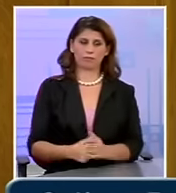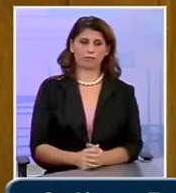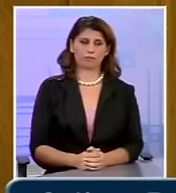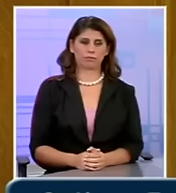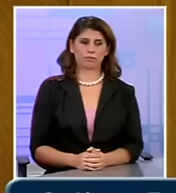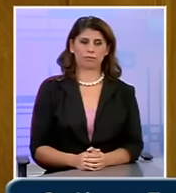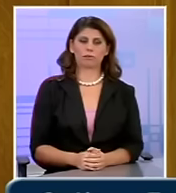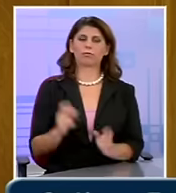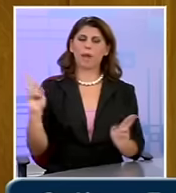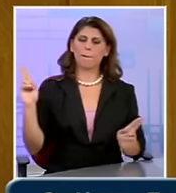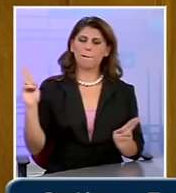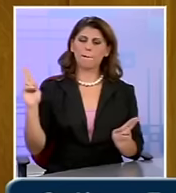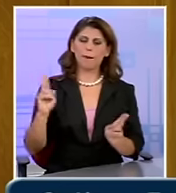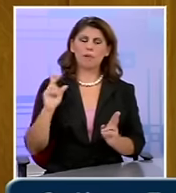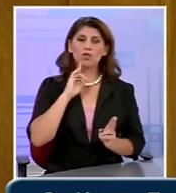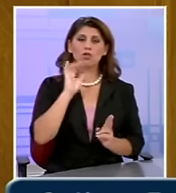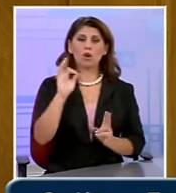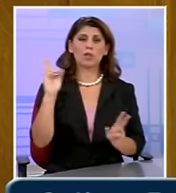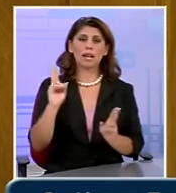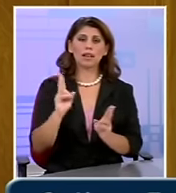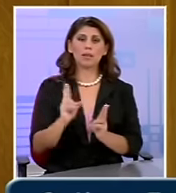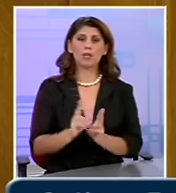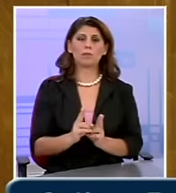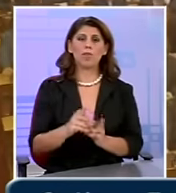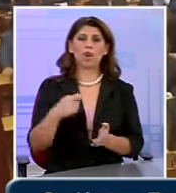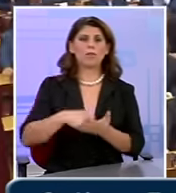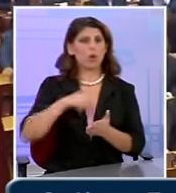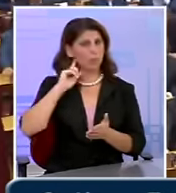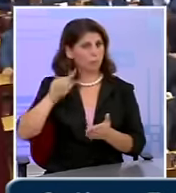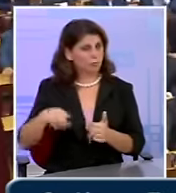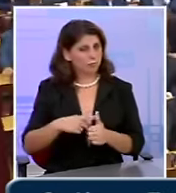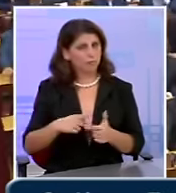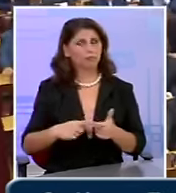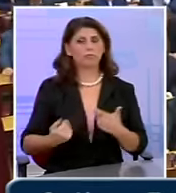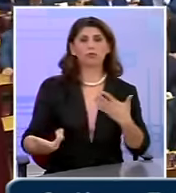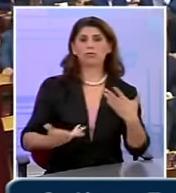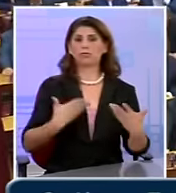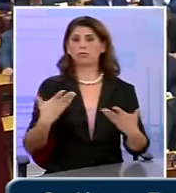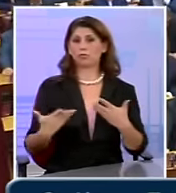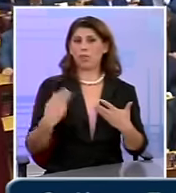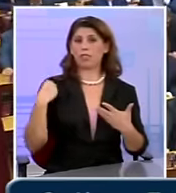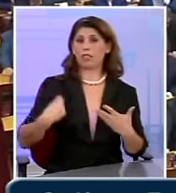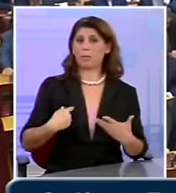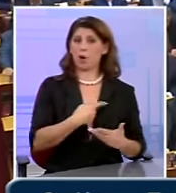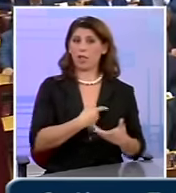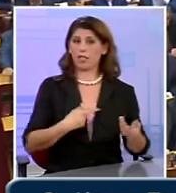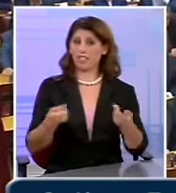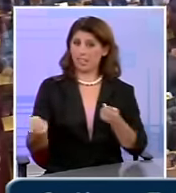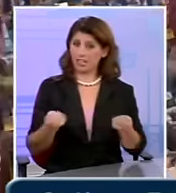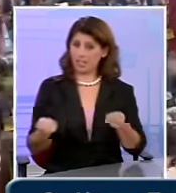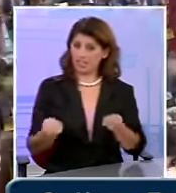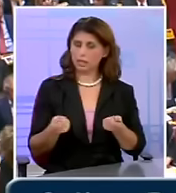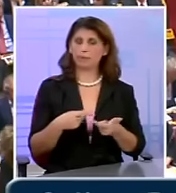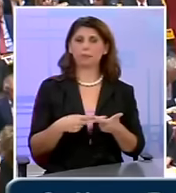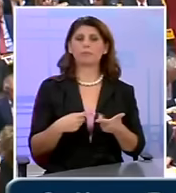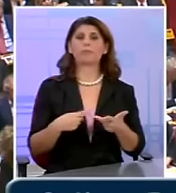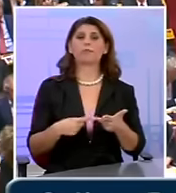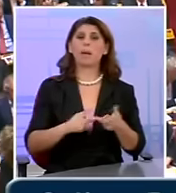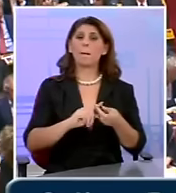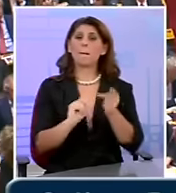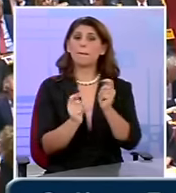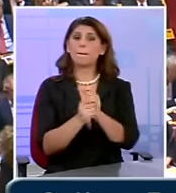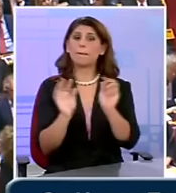για την καταπολέμηση της φοροδιαφυγής, για τον εξυγχρονισμό της δημόσιας διοίκησης, για τη